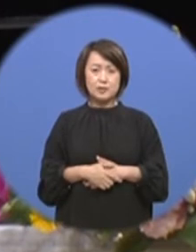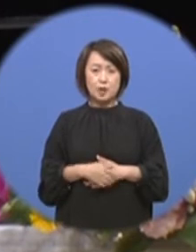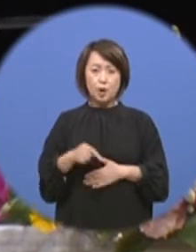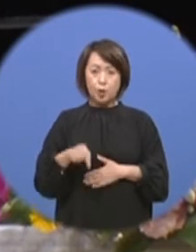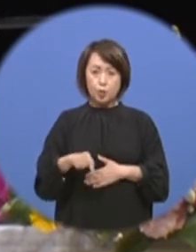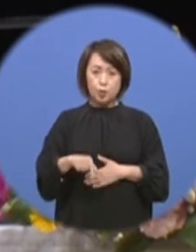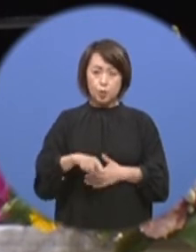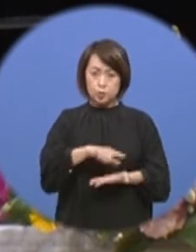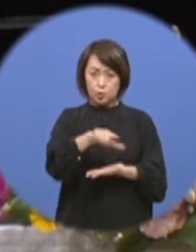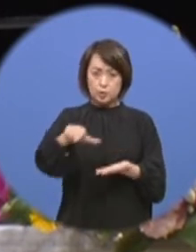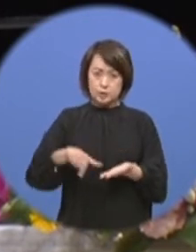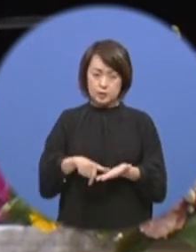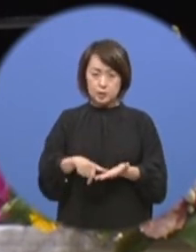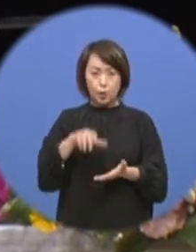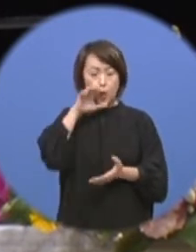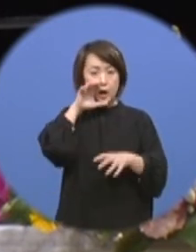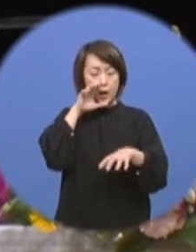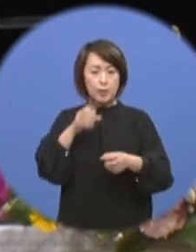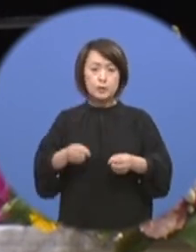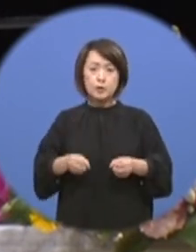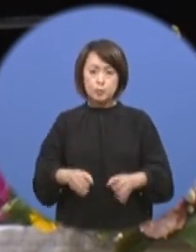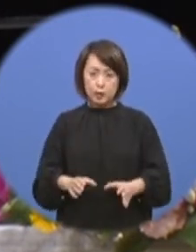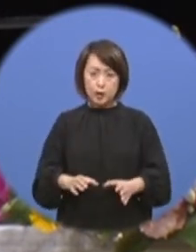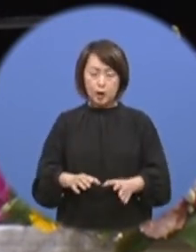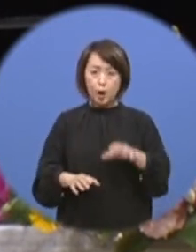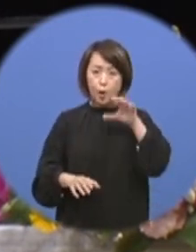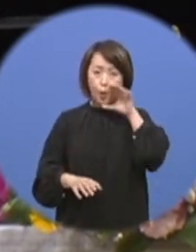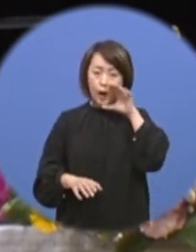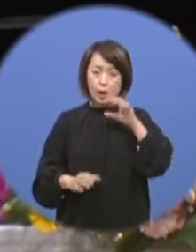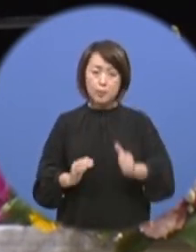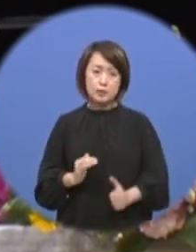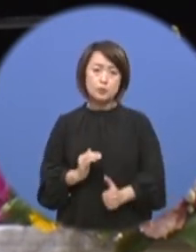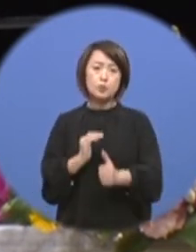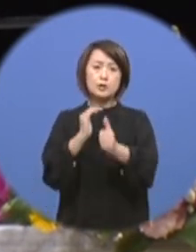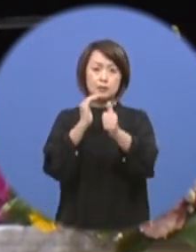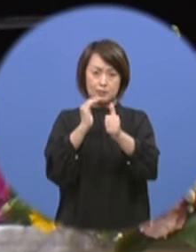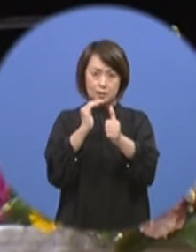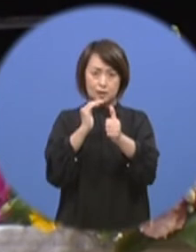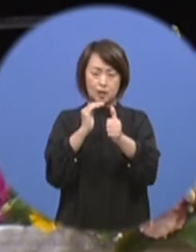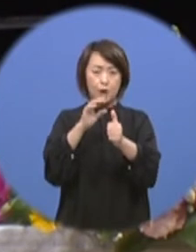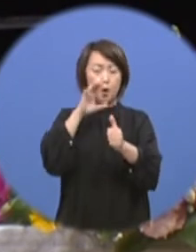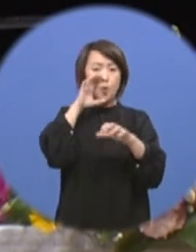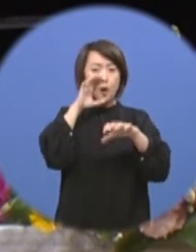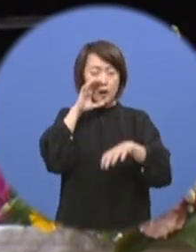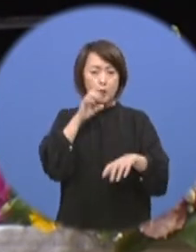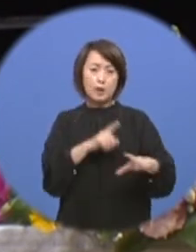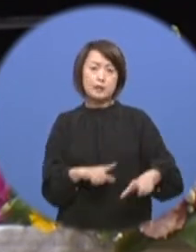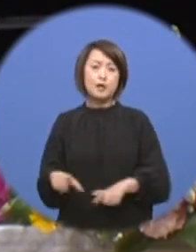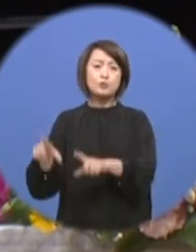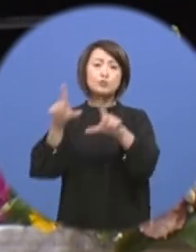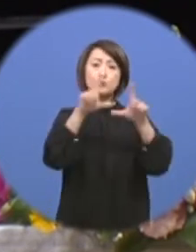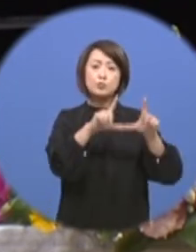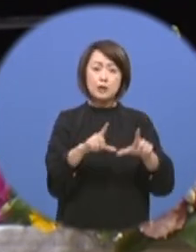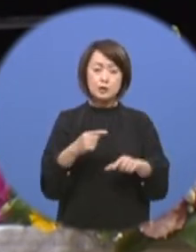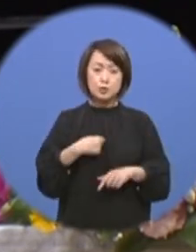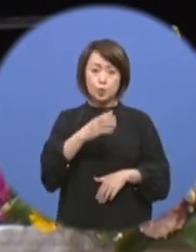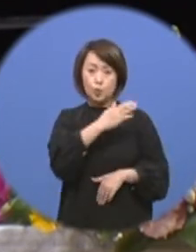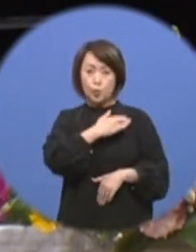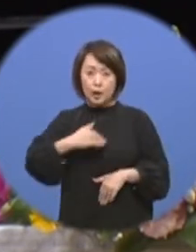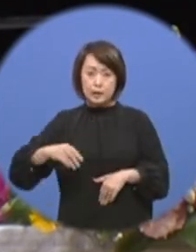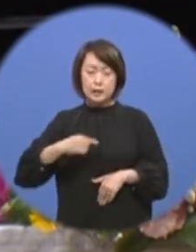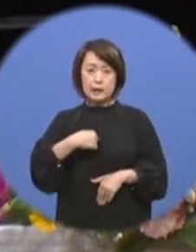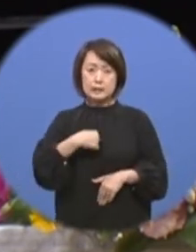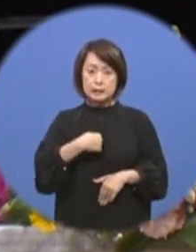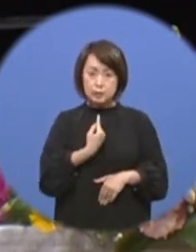沼0この事実はあったこの地で暮らす私たち自ら